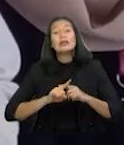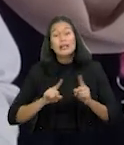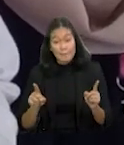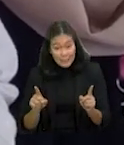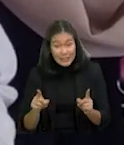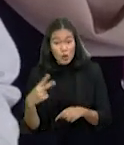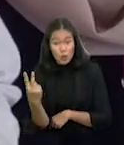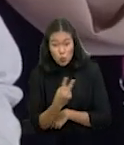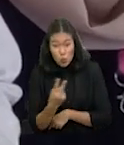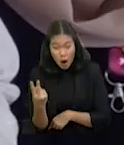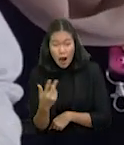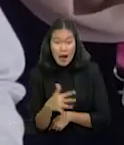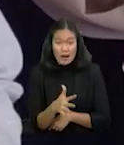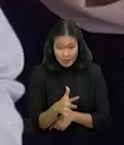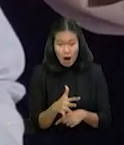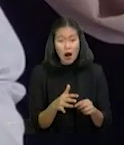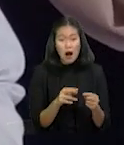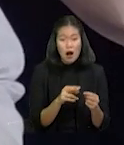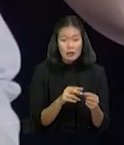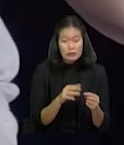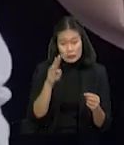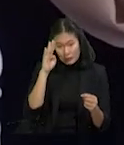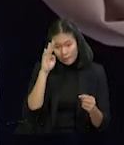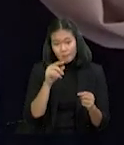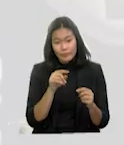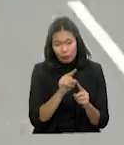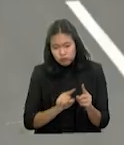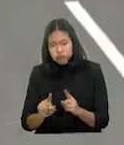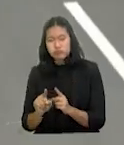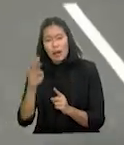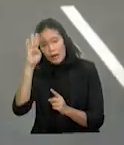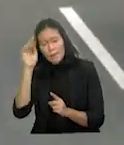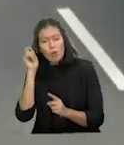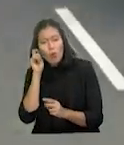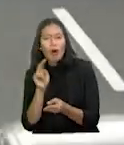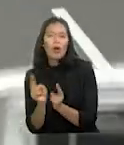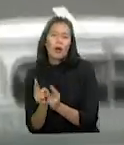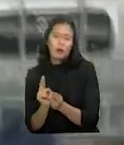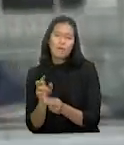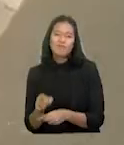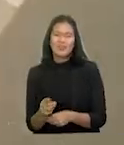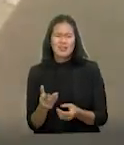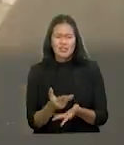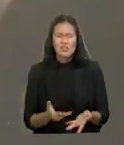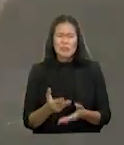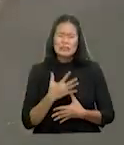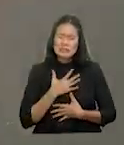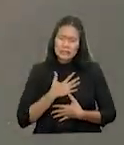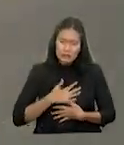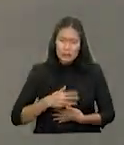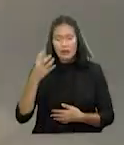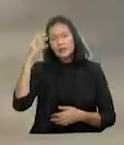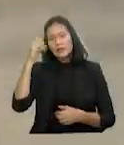itu kadangkala ada juga yang heteroseksual. Terkait dengan kondisi yang memprihatinkan ini, Dinkes